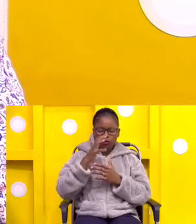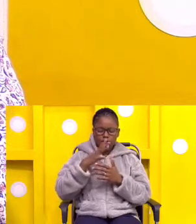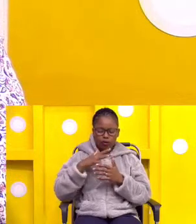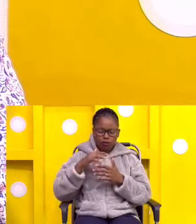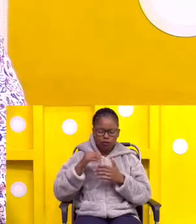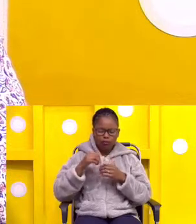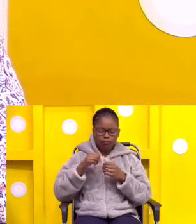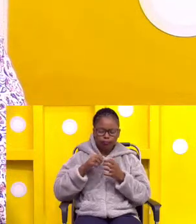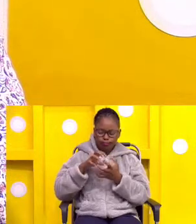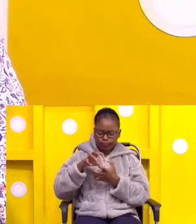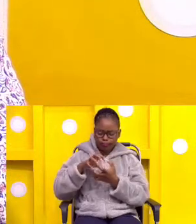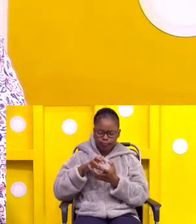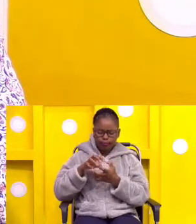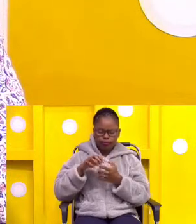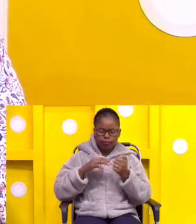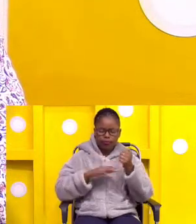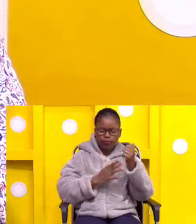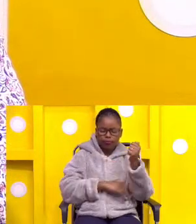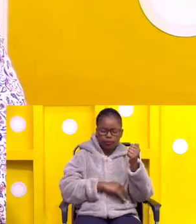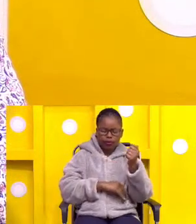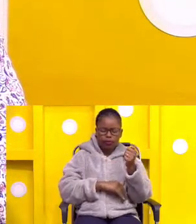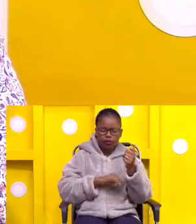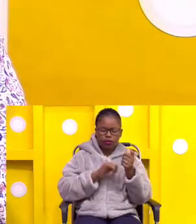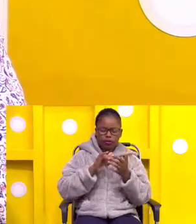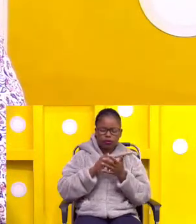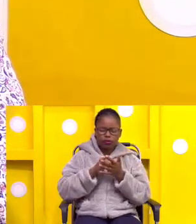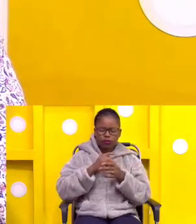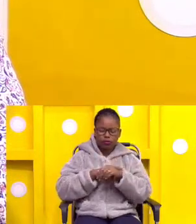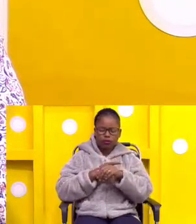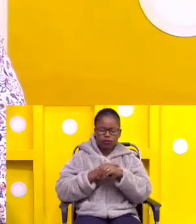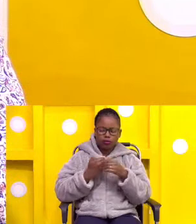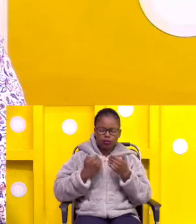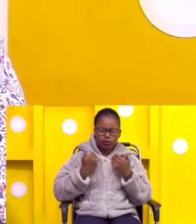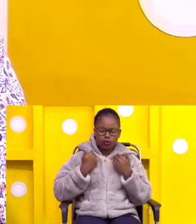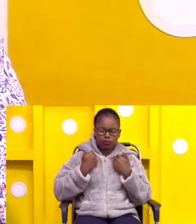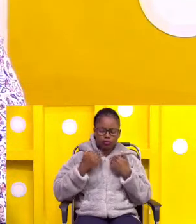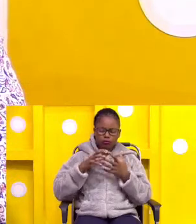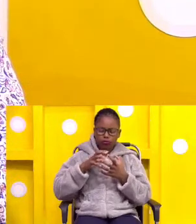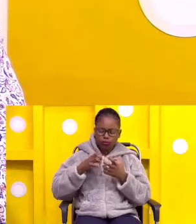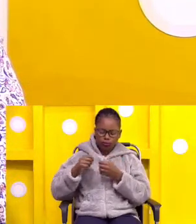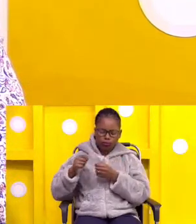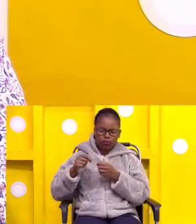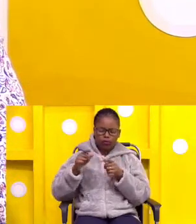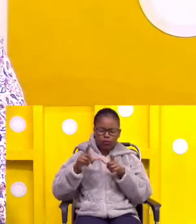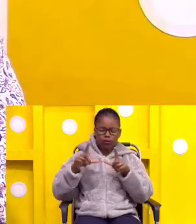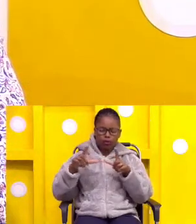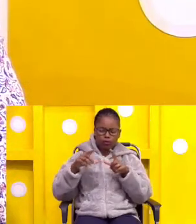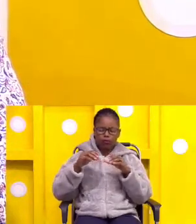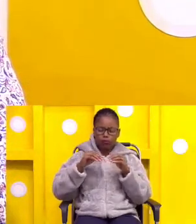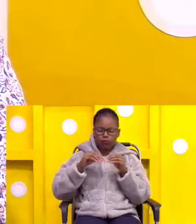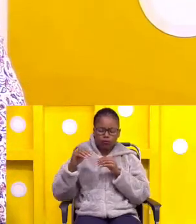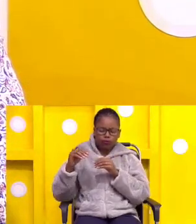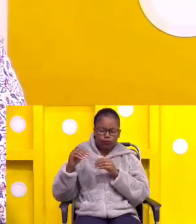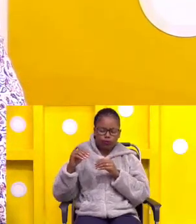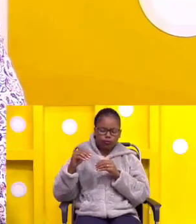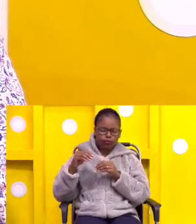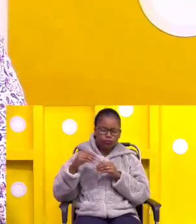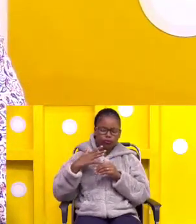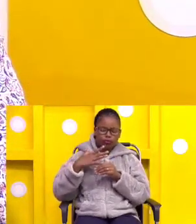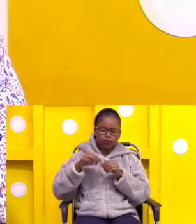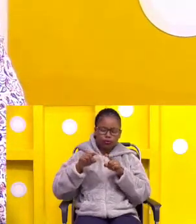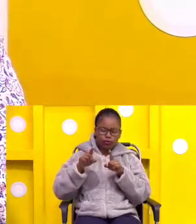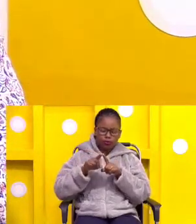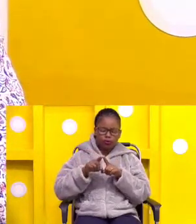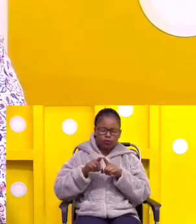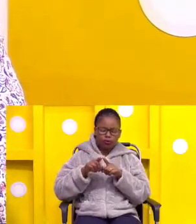uriri. Meriririe nyumba ciene magacitunyana. Meriririe migunda magathie nayo. Meriririe kwihia